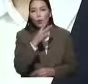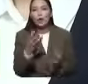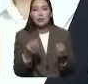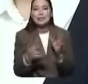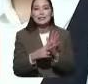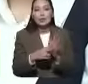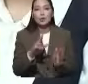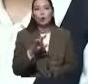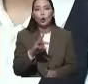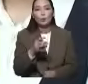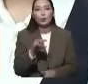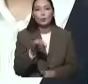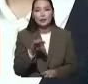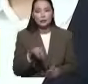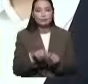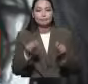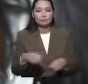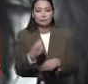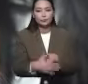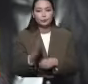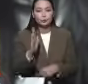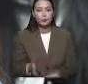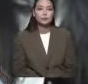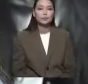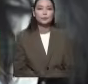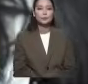8 комьюнити орталық ашылмақ.